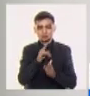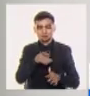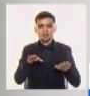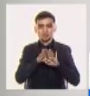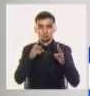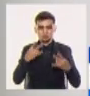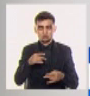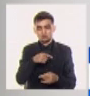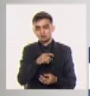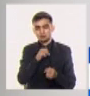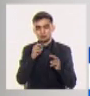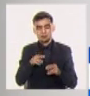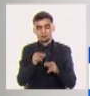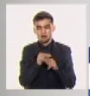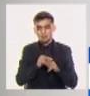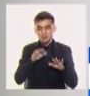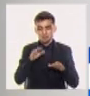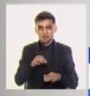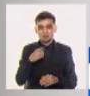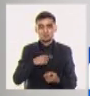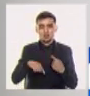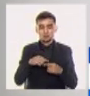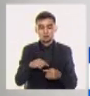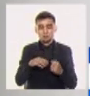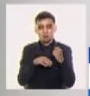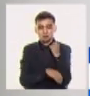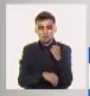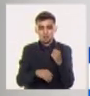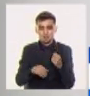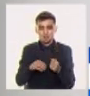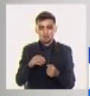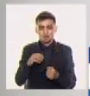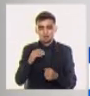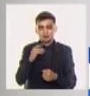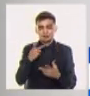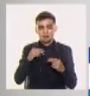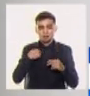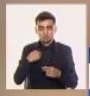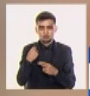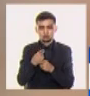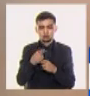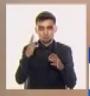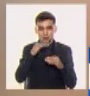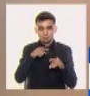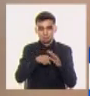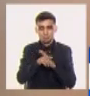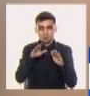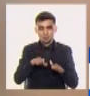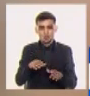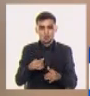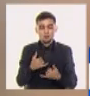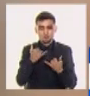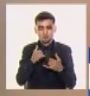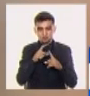закрывайте реабилитационный центр. Наша последняя возможность, где мы можем лечиться. Уважаемые